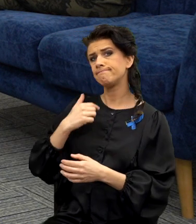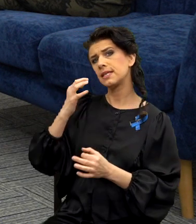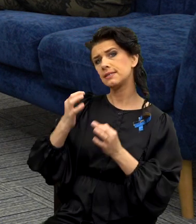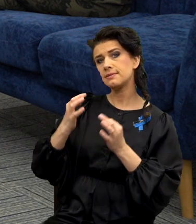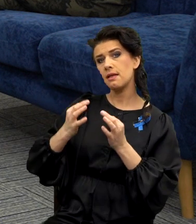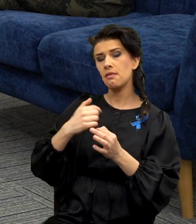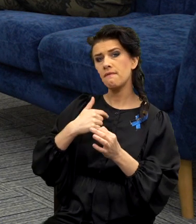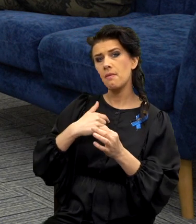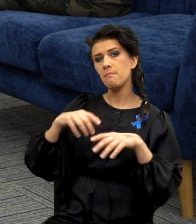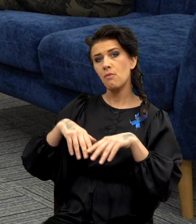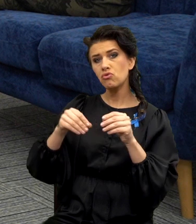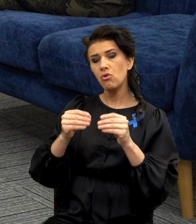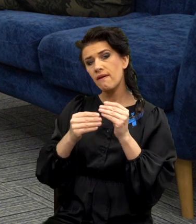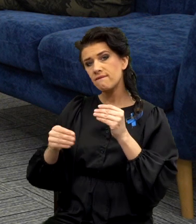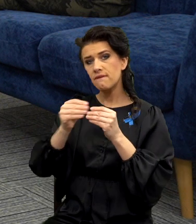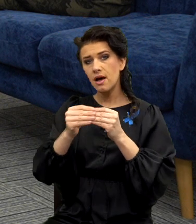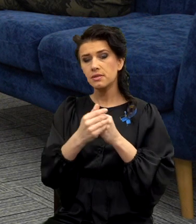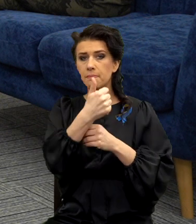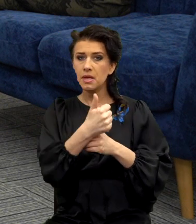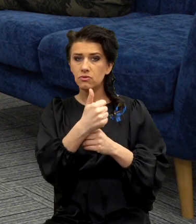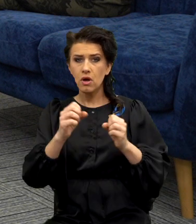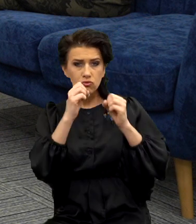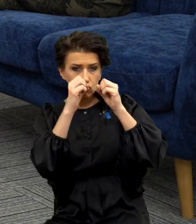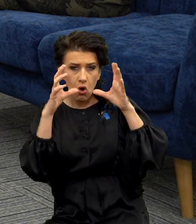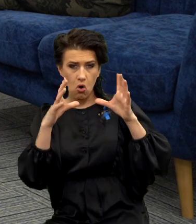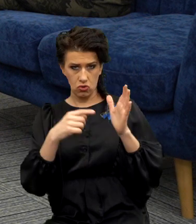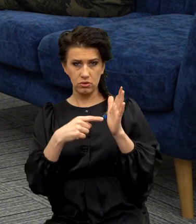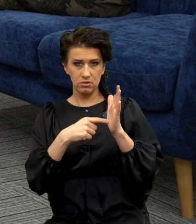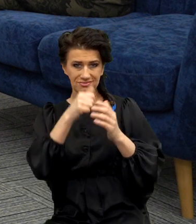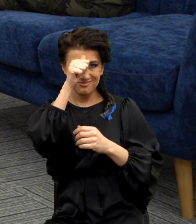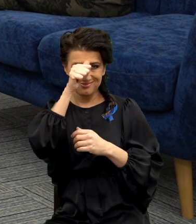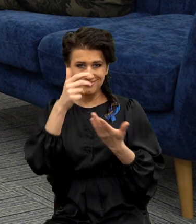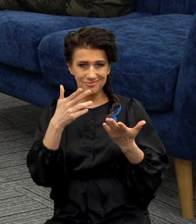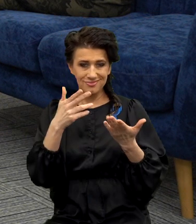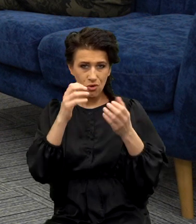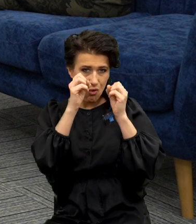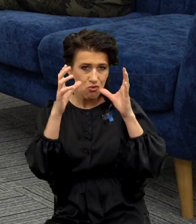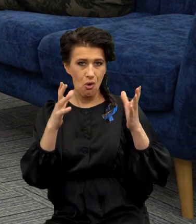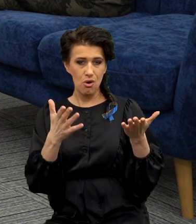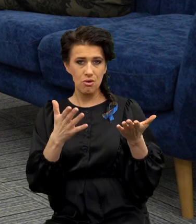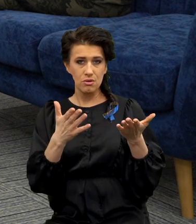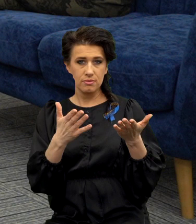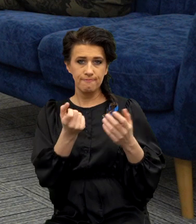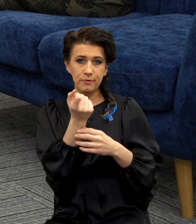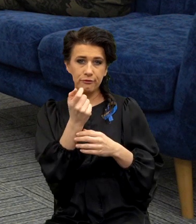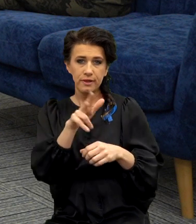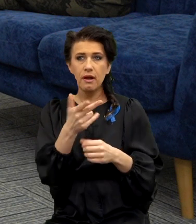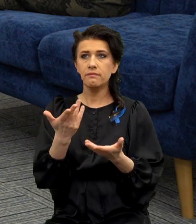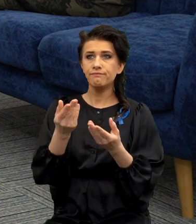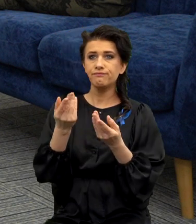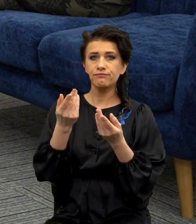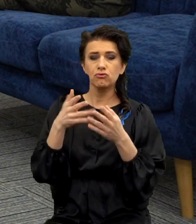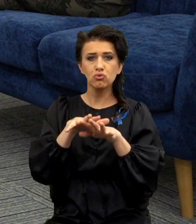mówisz, to jest szok, prawda? Czyli ten moment, w którym właściwie większość